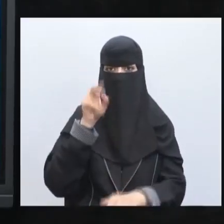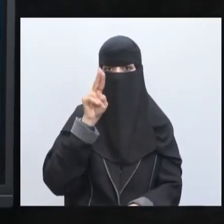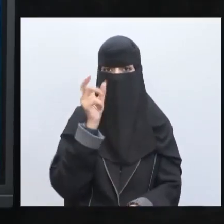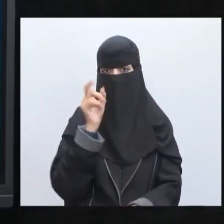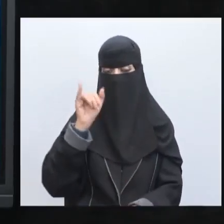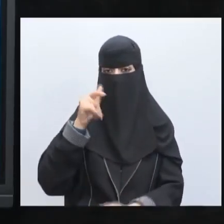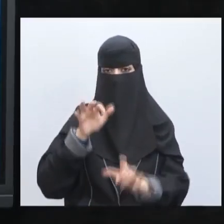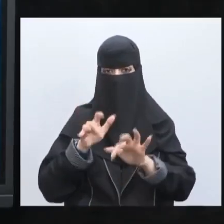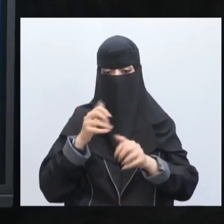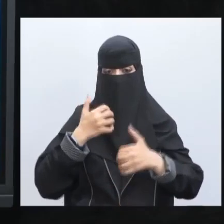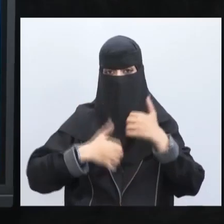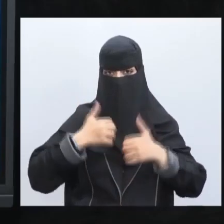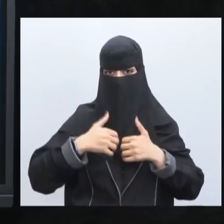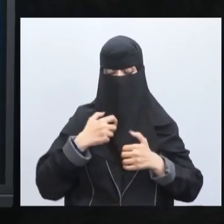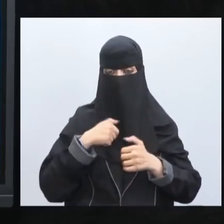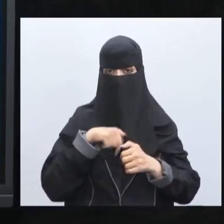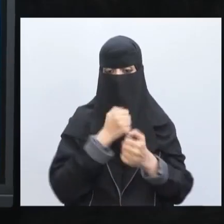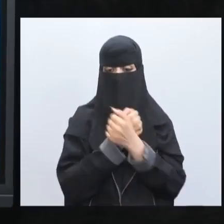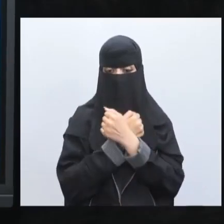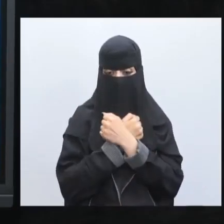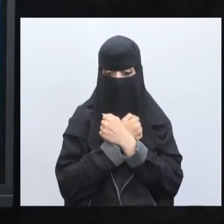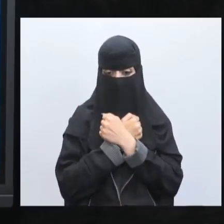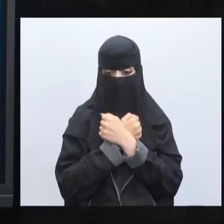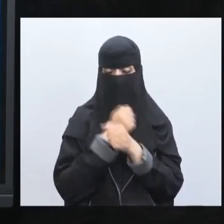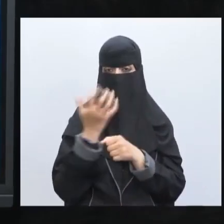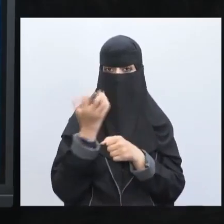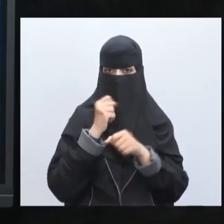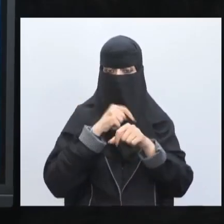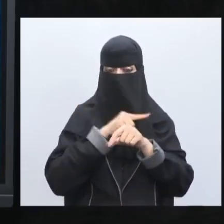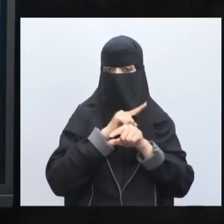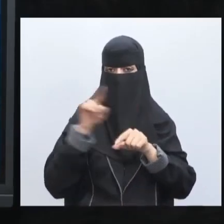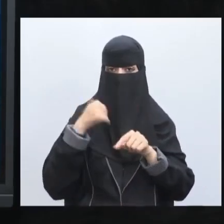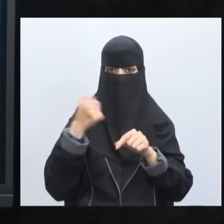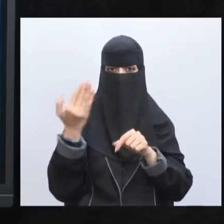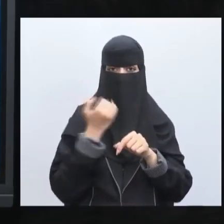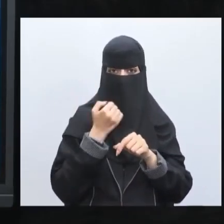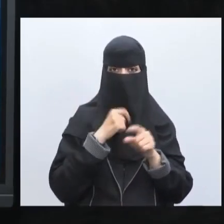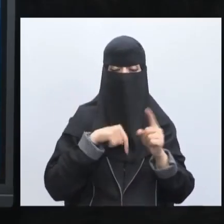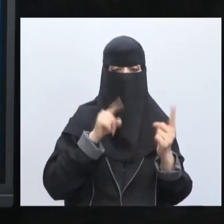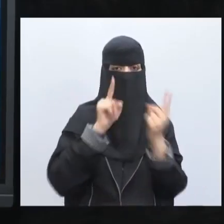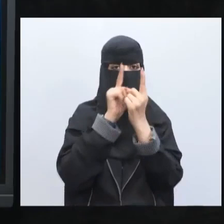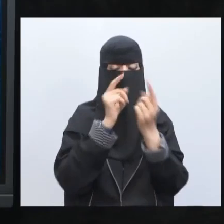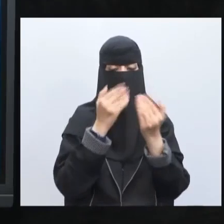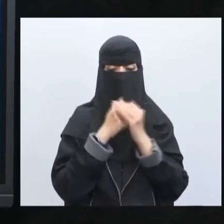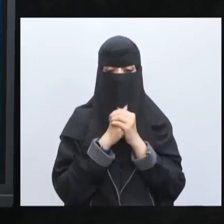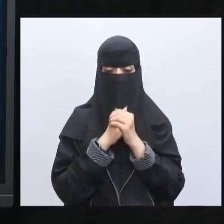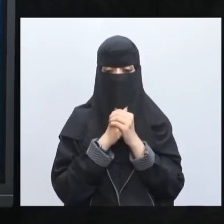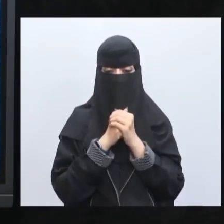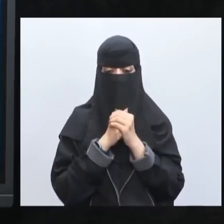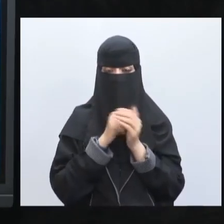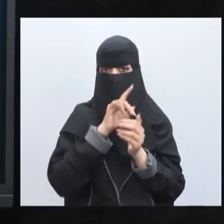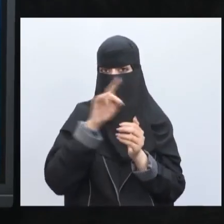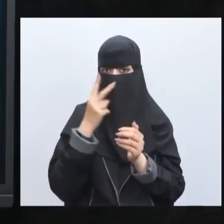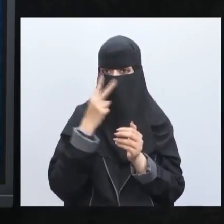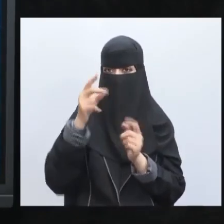الالكتروني الاحساس بالامان وعدم الحاجه الى المواجهه